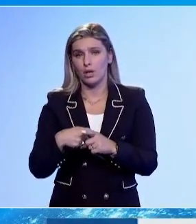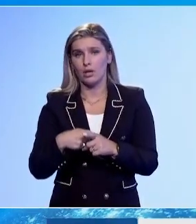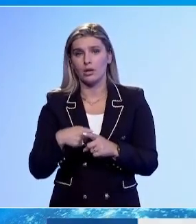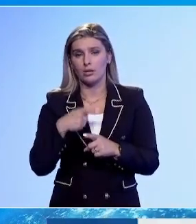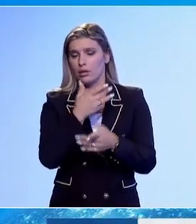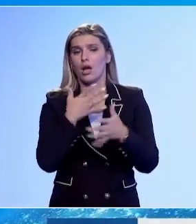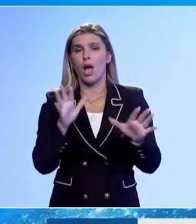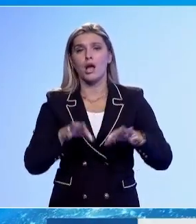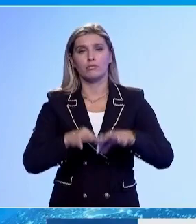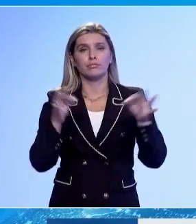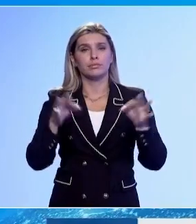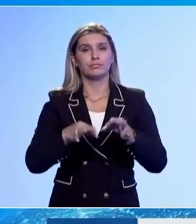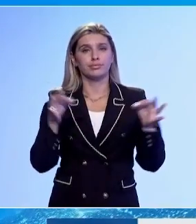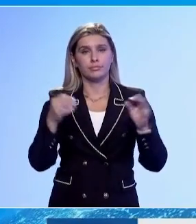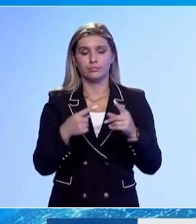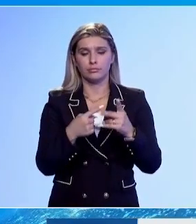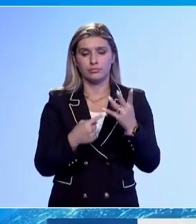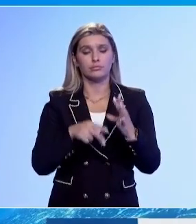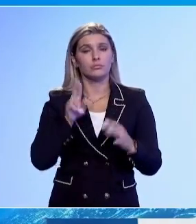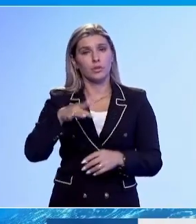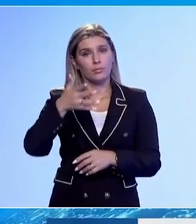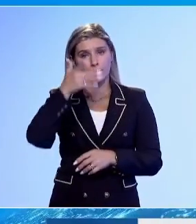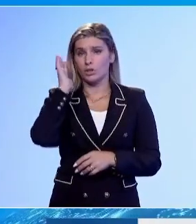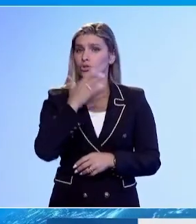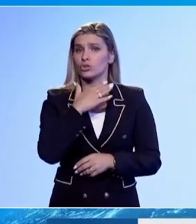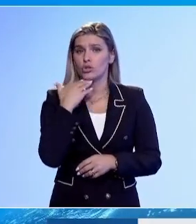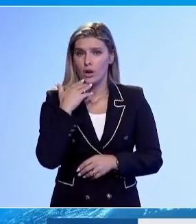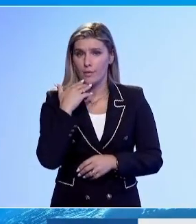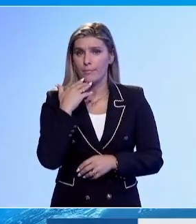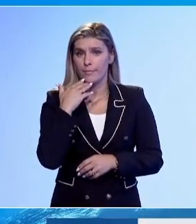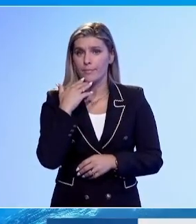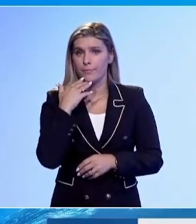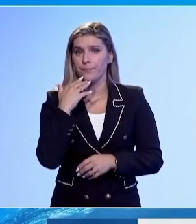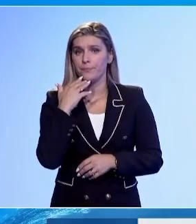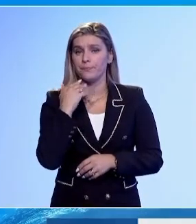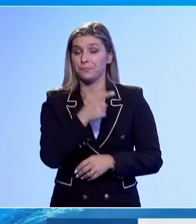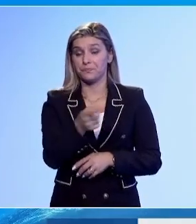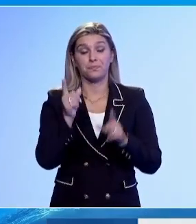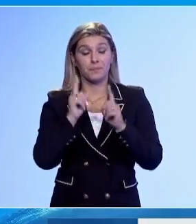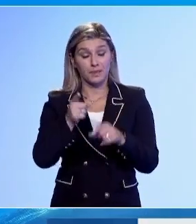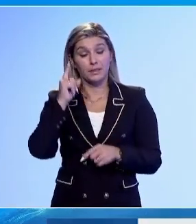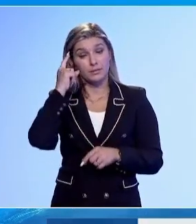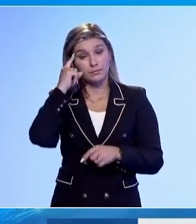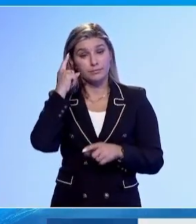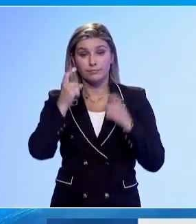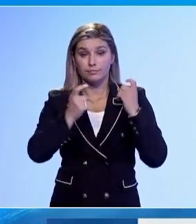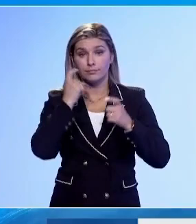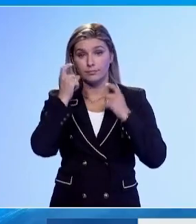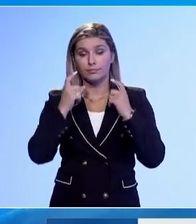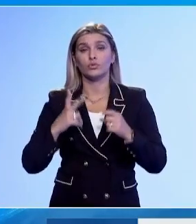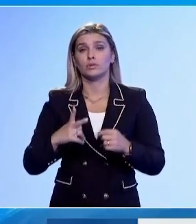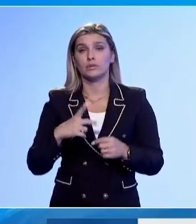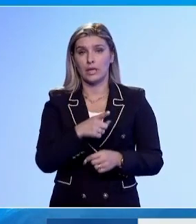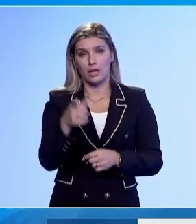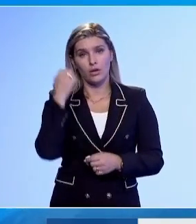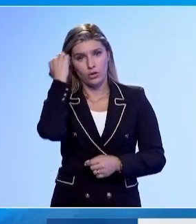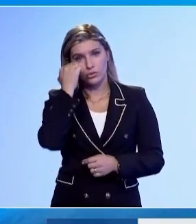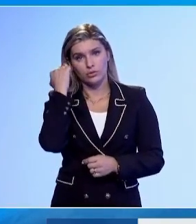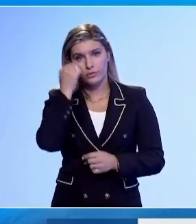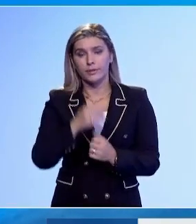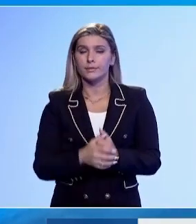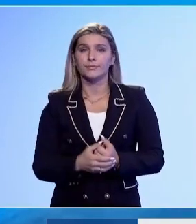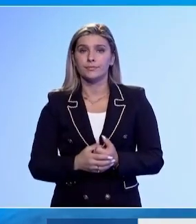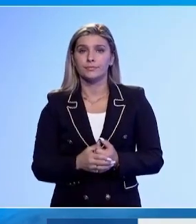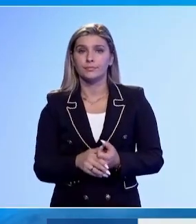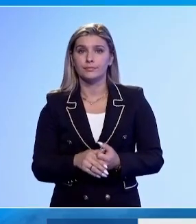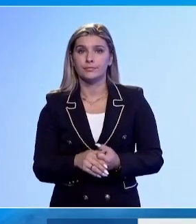disa pretendime jashtë zakonisht qetësuese për cilat konsiderojmë se duhet jenë të shqetësuar edhe qytetarët e Republikës e Kosovës.